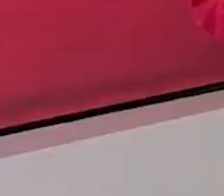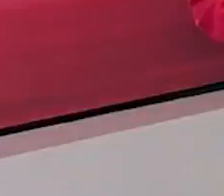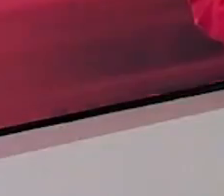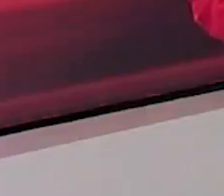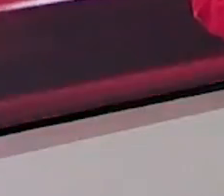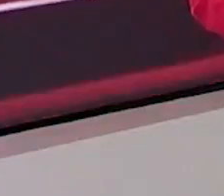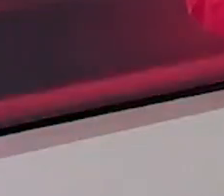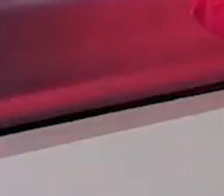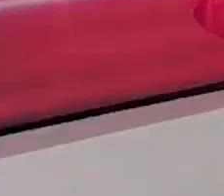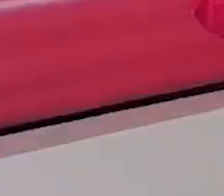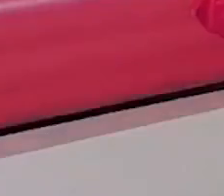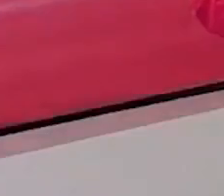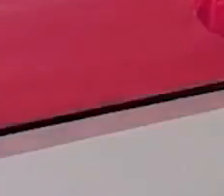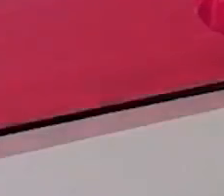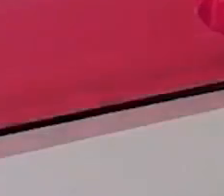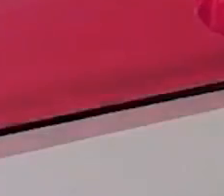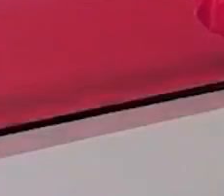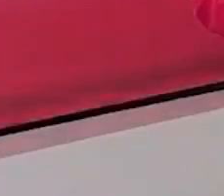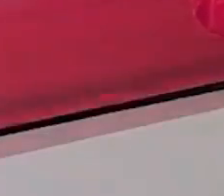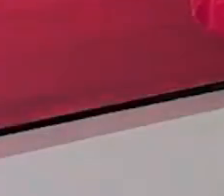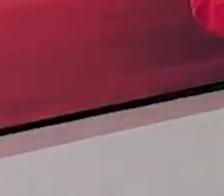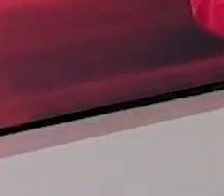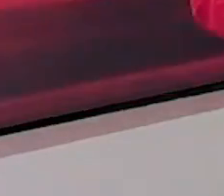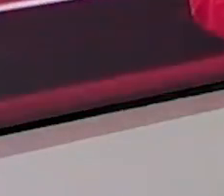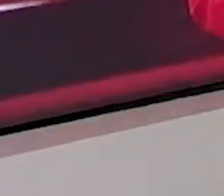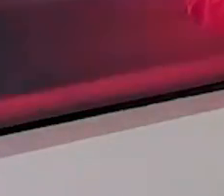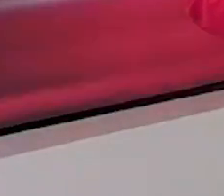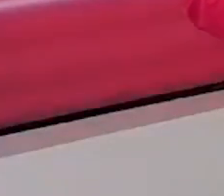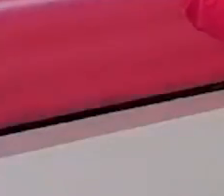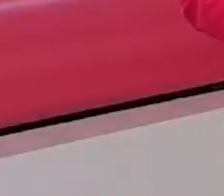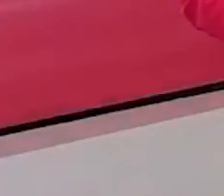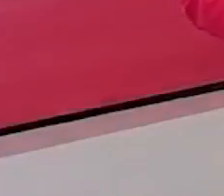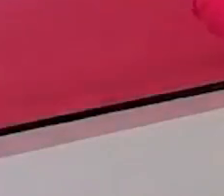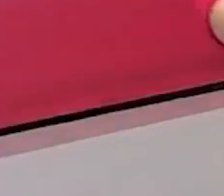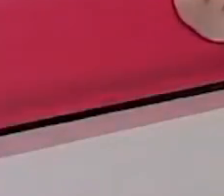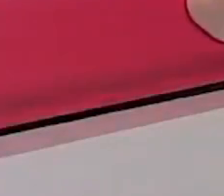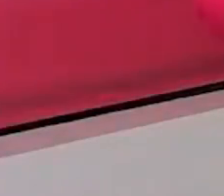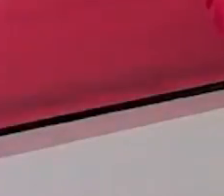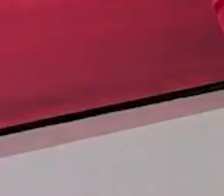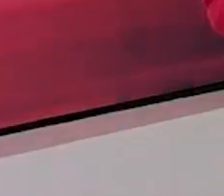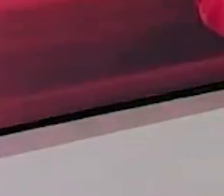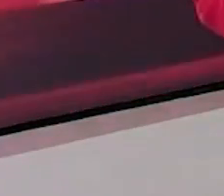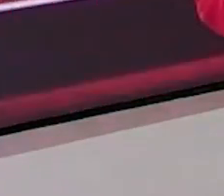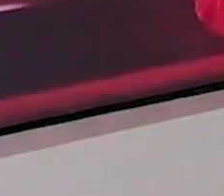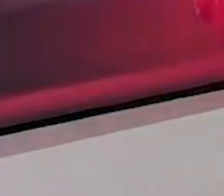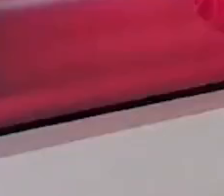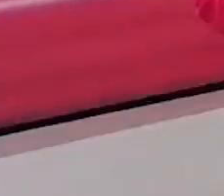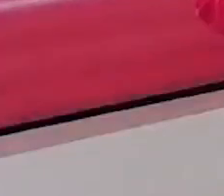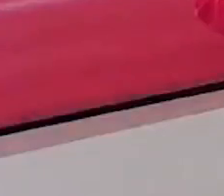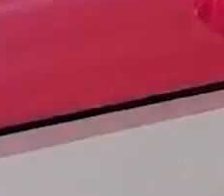kapuso, para una ka sa mga balita, mag-subscribe sa GMA Integrated News sa YouTube. Sa mga kapuso abroad,